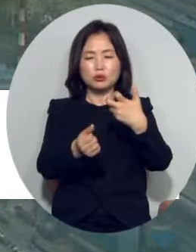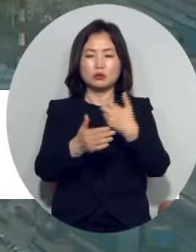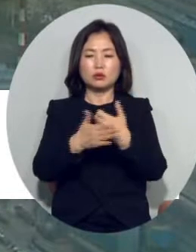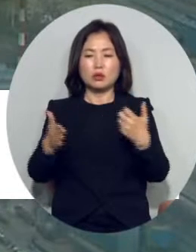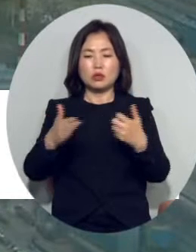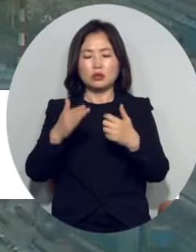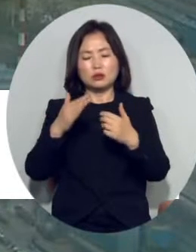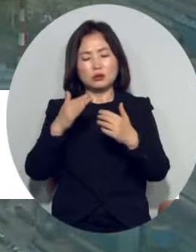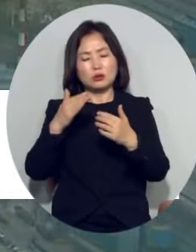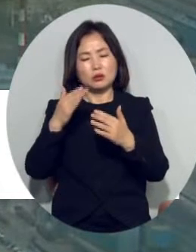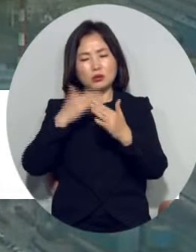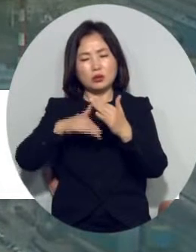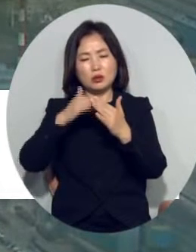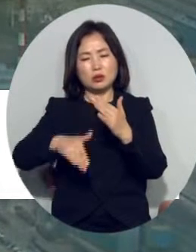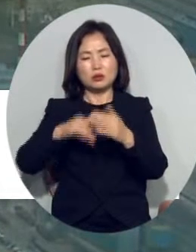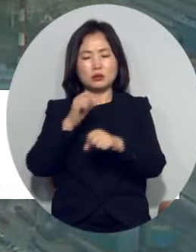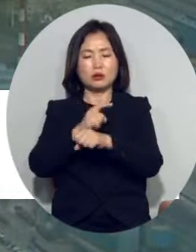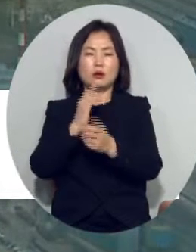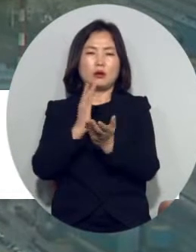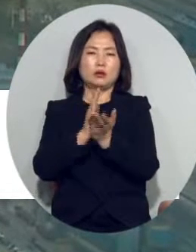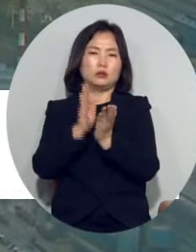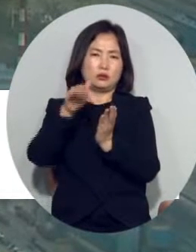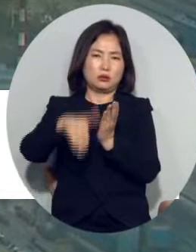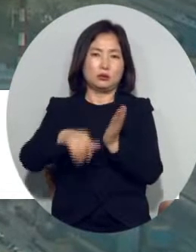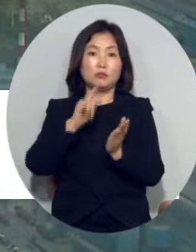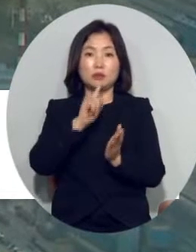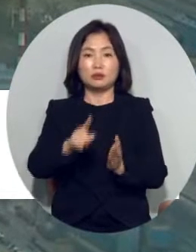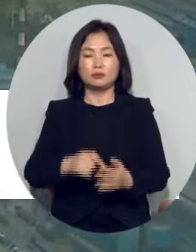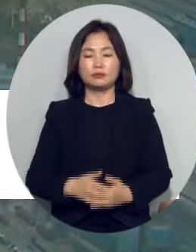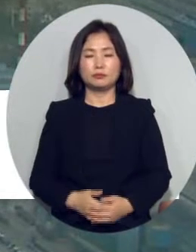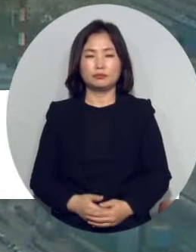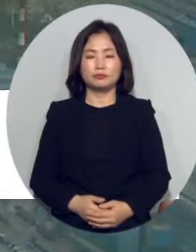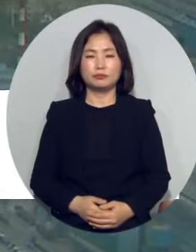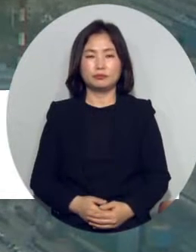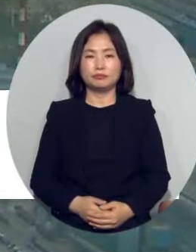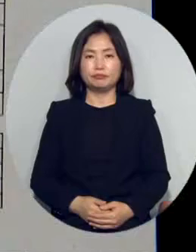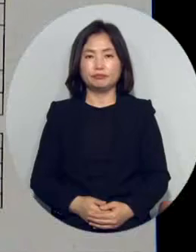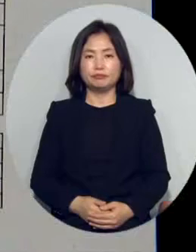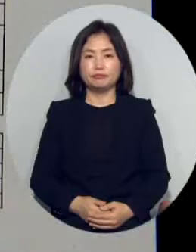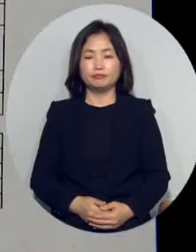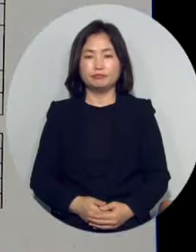객관성이 떨어진다는 지적이 나옵니다 장미 뿐 기자입니다